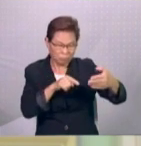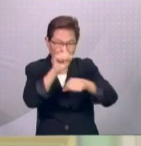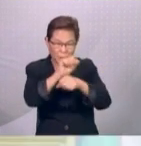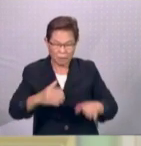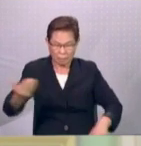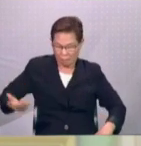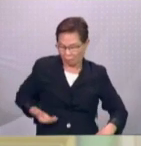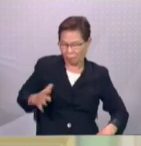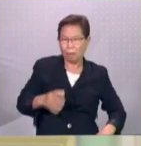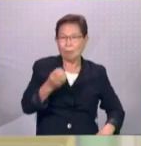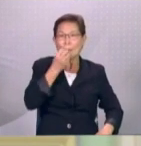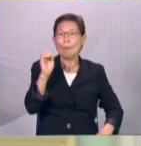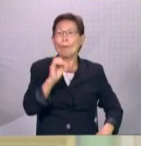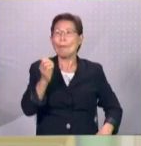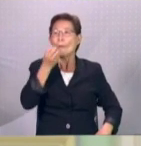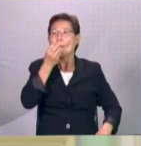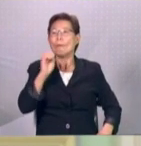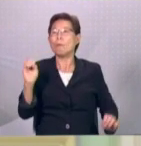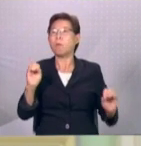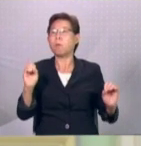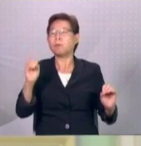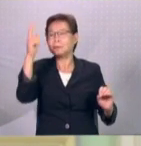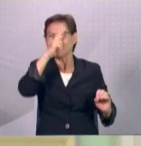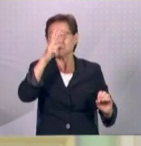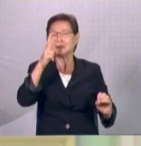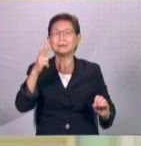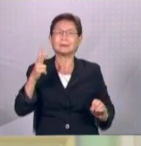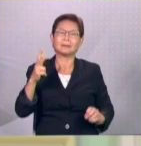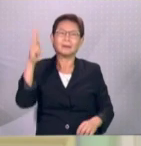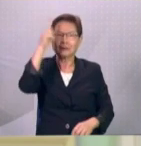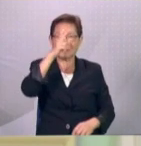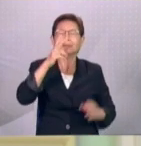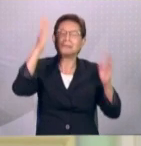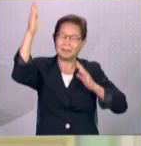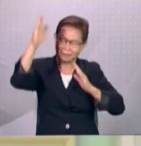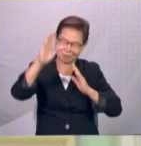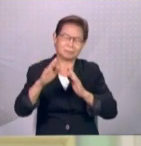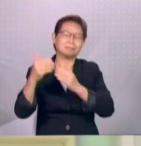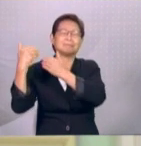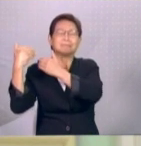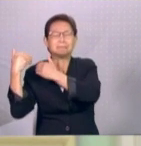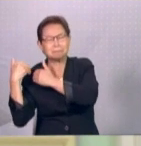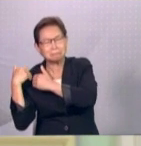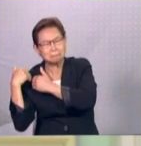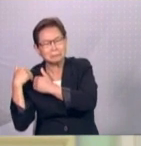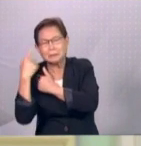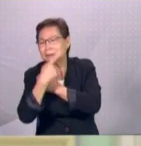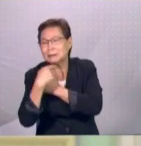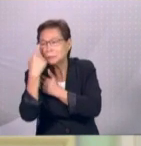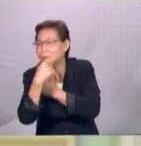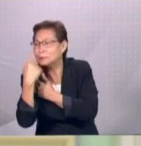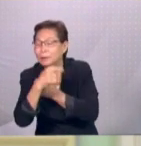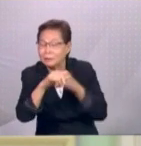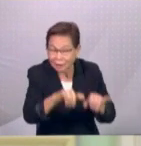makanan. Jadi kerajaan kita adalah kerajaan yang bertanggungjawab. Sesiapa saja berada di dalam